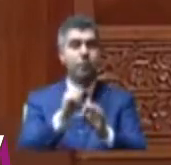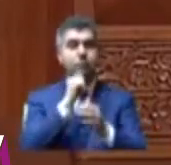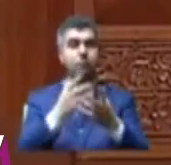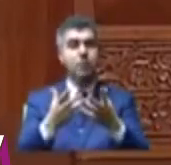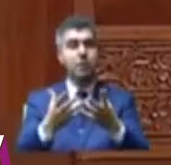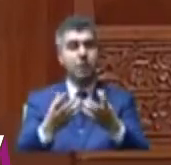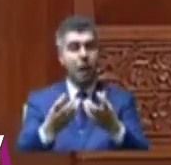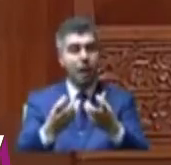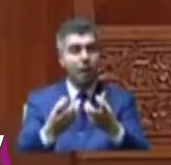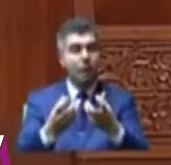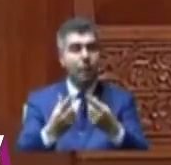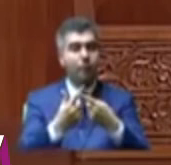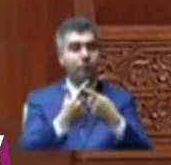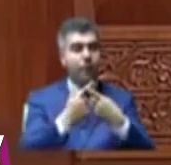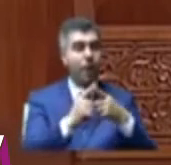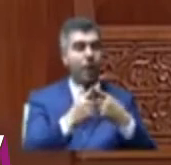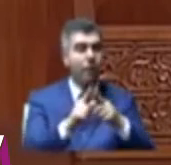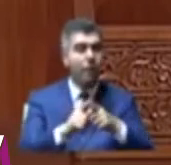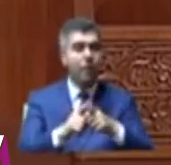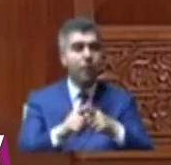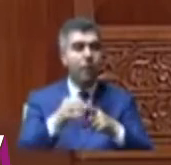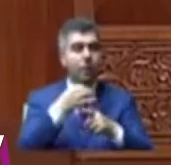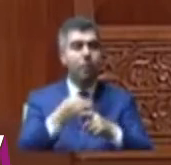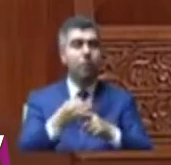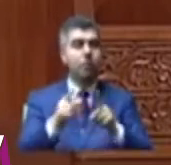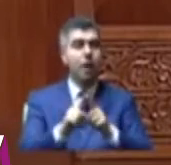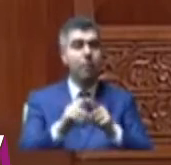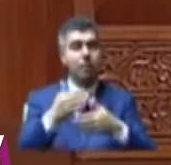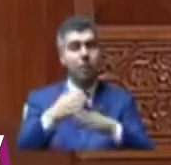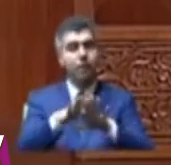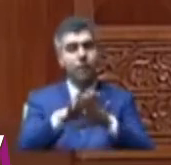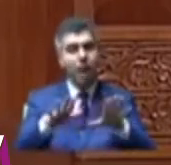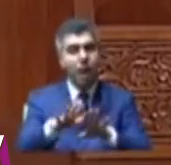الفرصة ديال الاستثمار الأمثل لهاد الأراضي